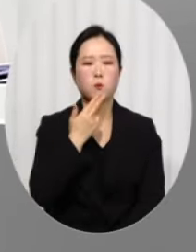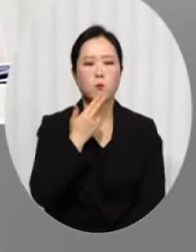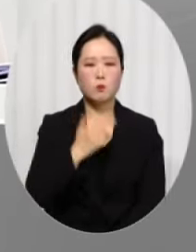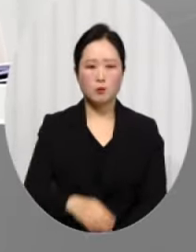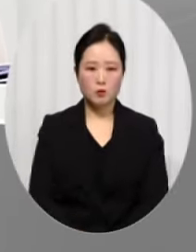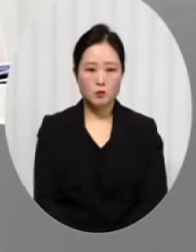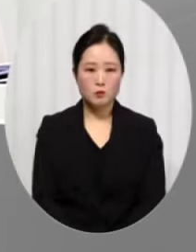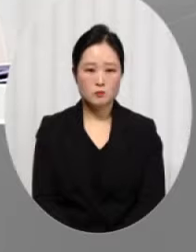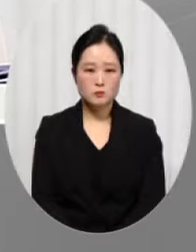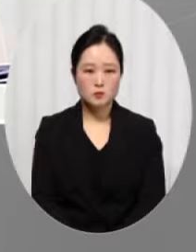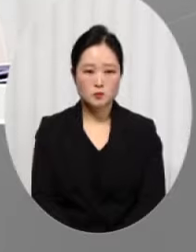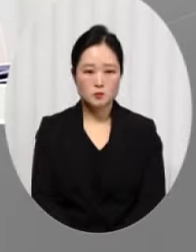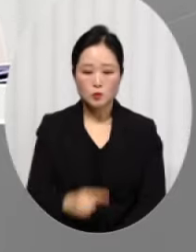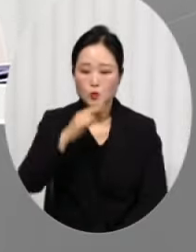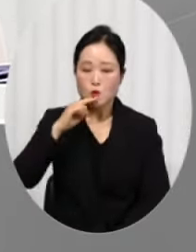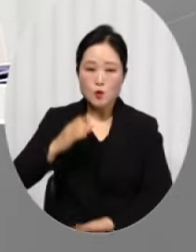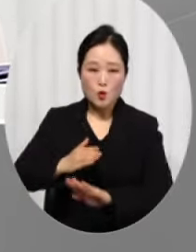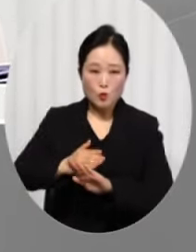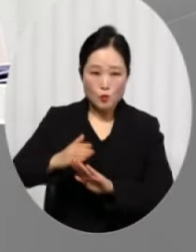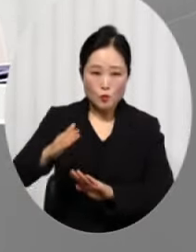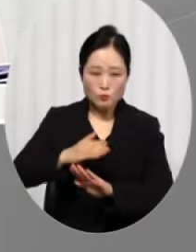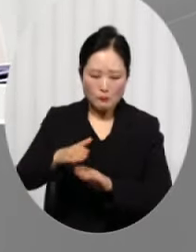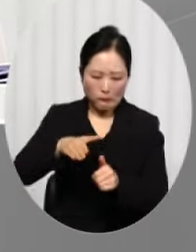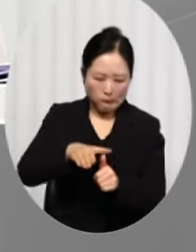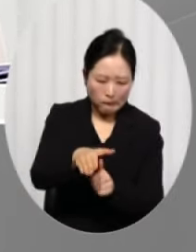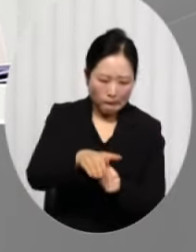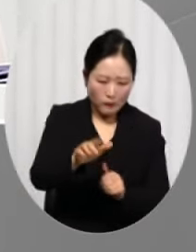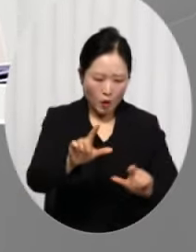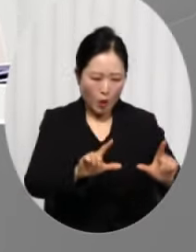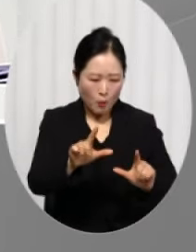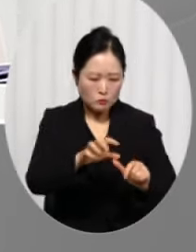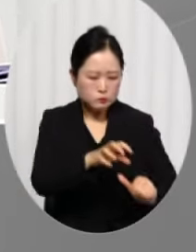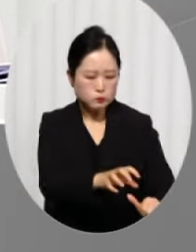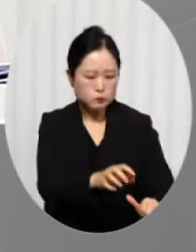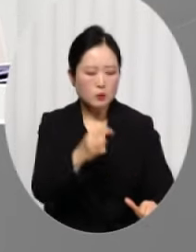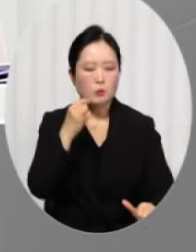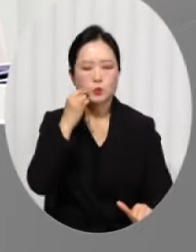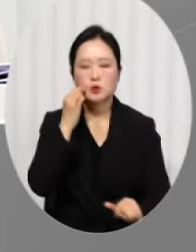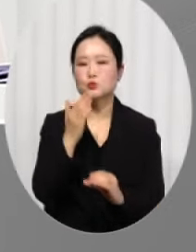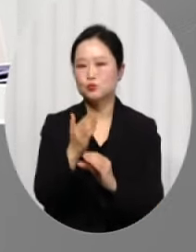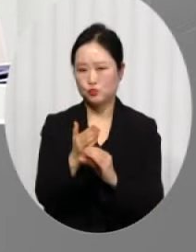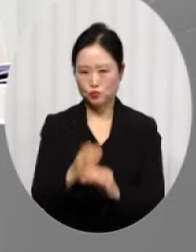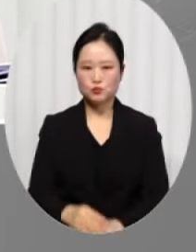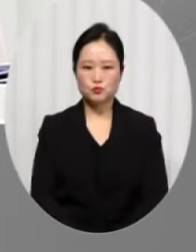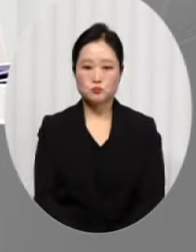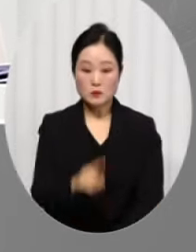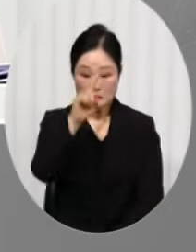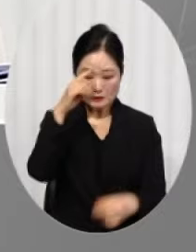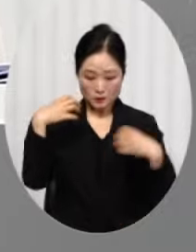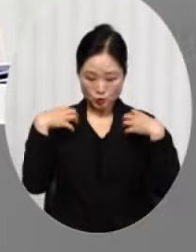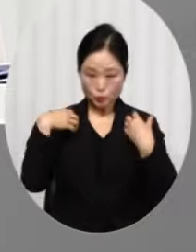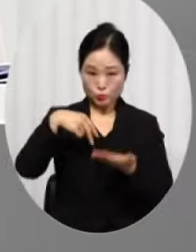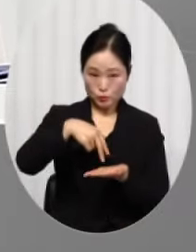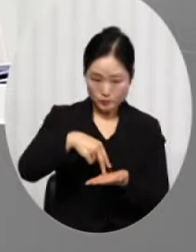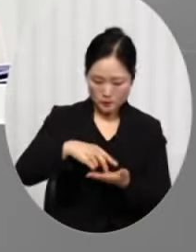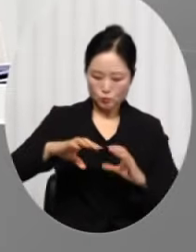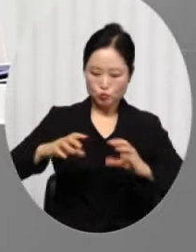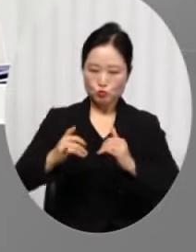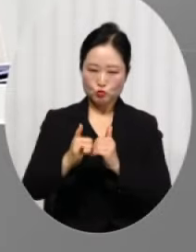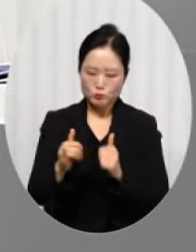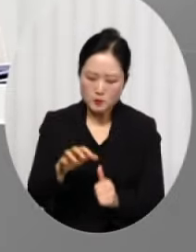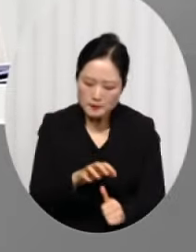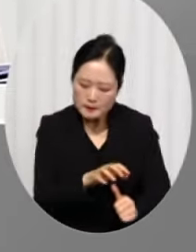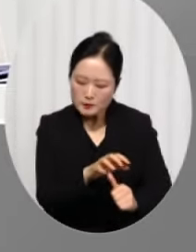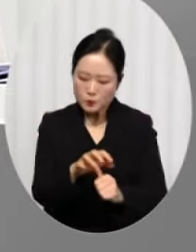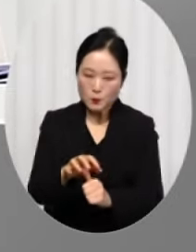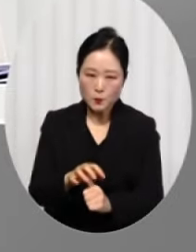어떤 수단으로도 제어하지 못하는 게 윤석열 정부입니다. 결과로 이야기를 해야 됩니다. 정부는 어떤 수단을 쓰든지 국민을 지키고 보호해야 됩니다.